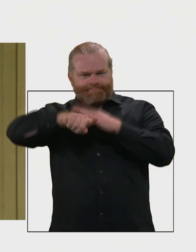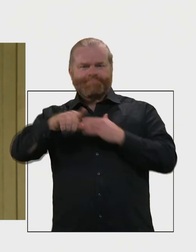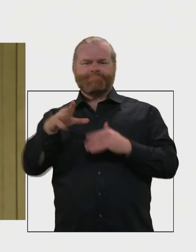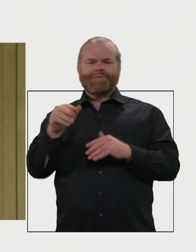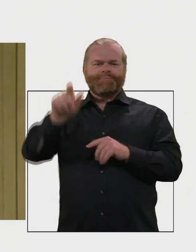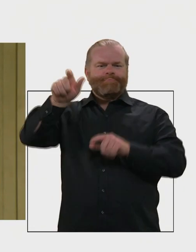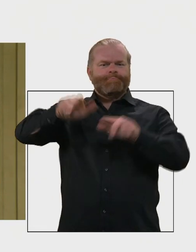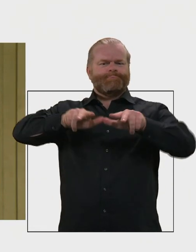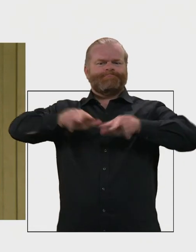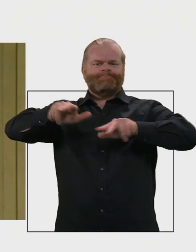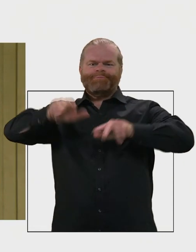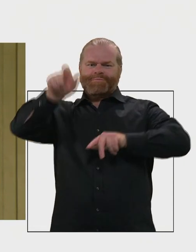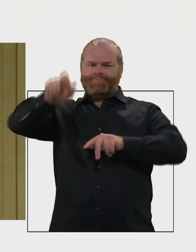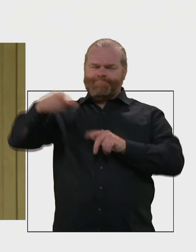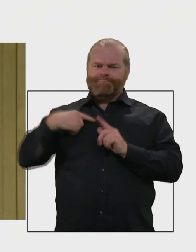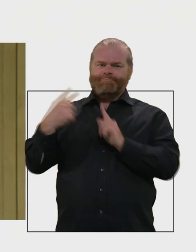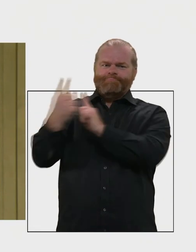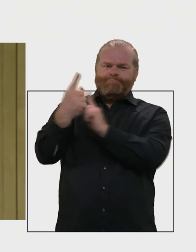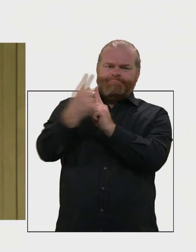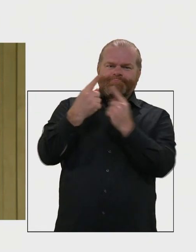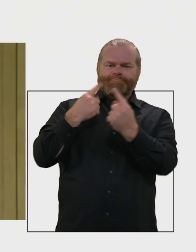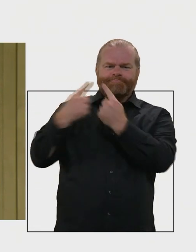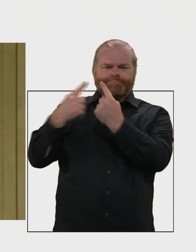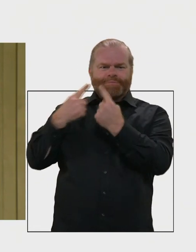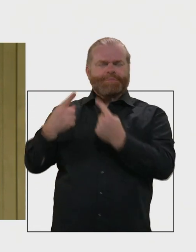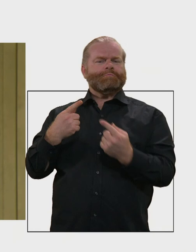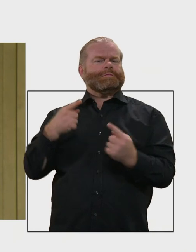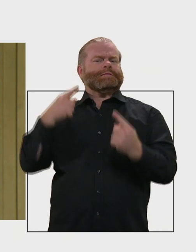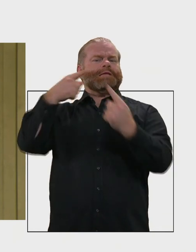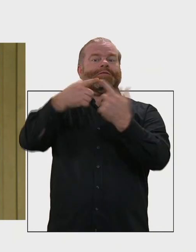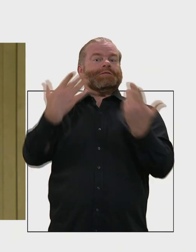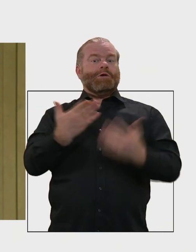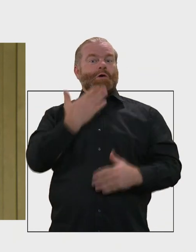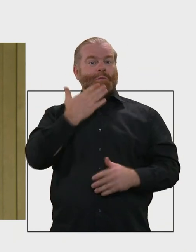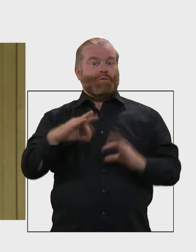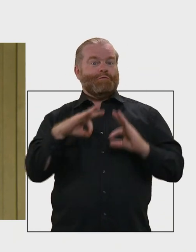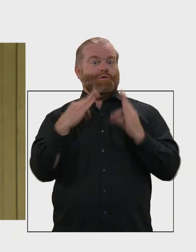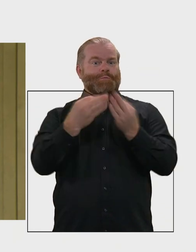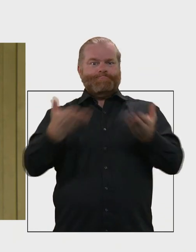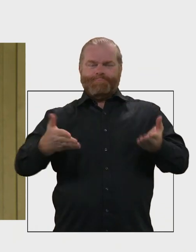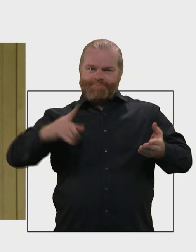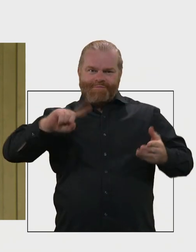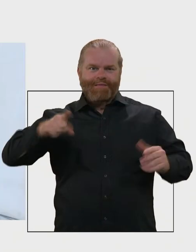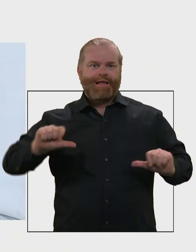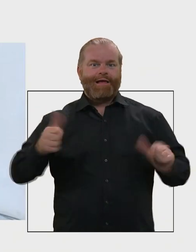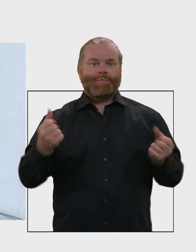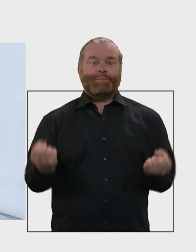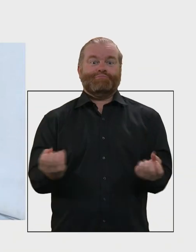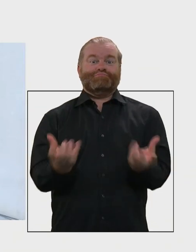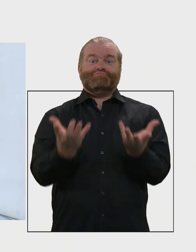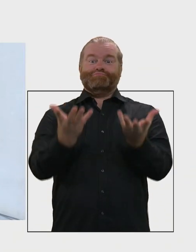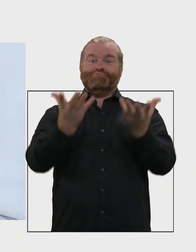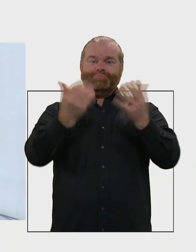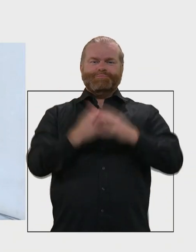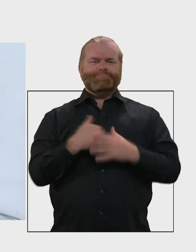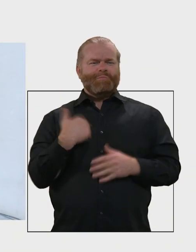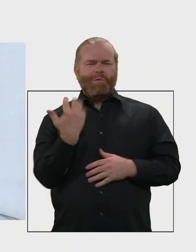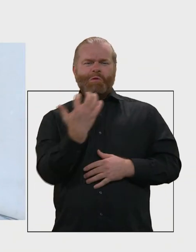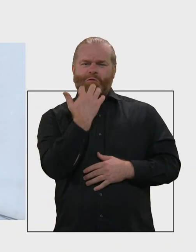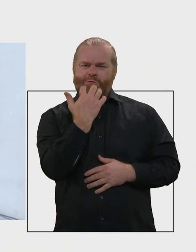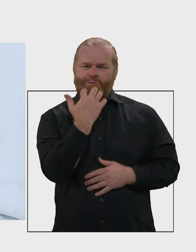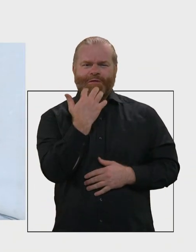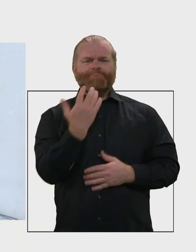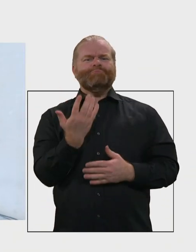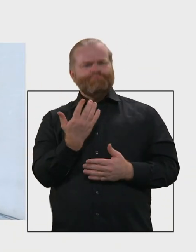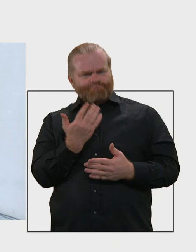wir hoffen sehr, dass Sie alle bald Gelegenheit haben werden, dieses Haus sich hier anzuschauen. Ortstermine beschäftigt sich